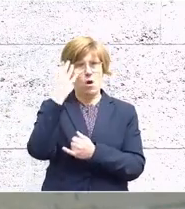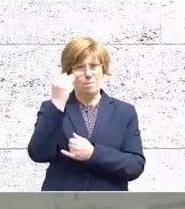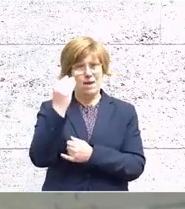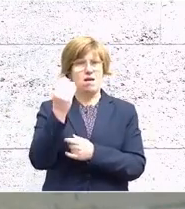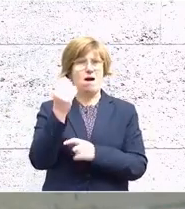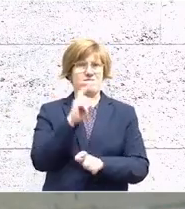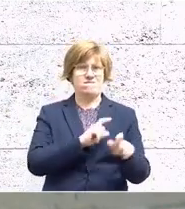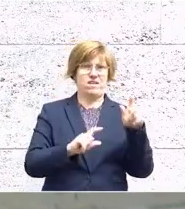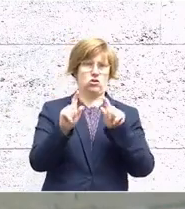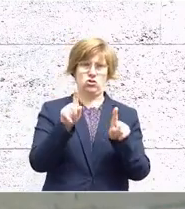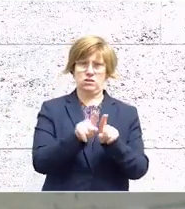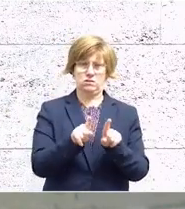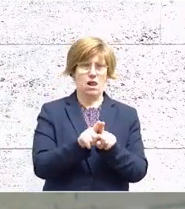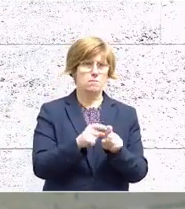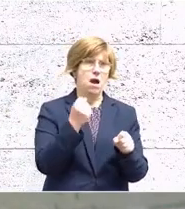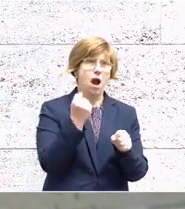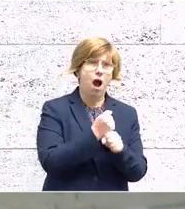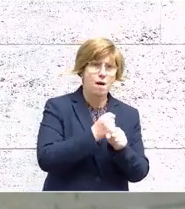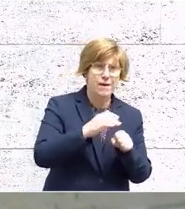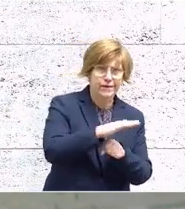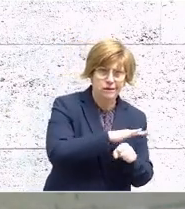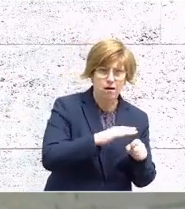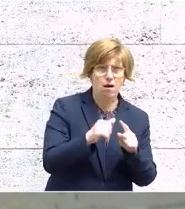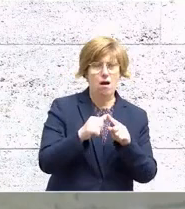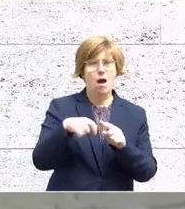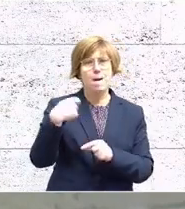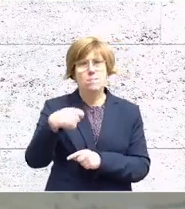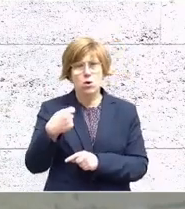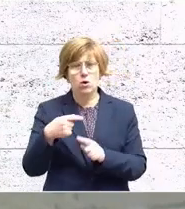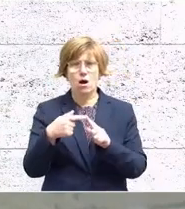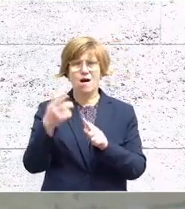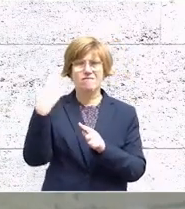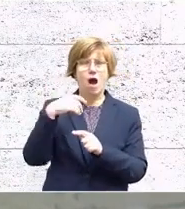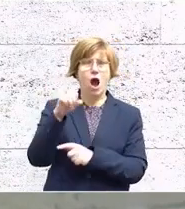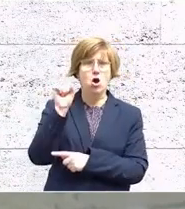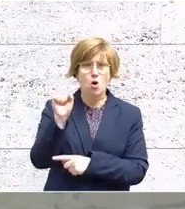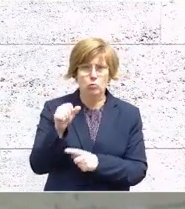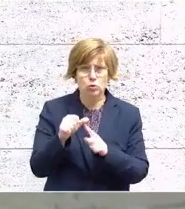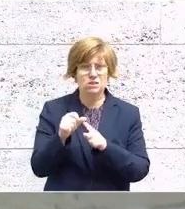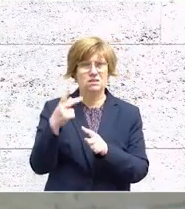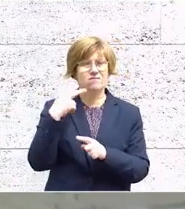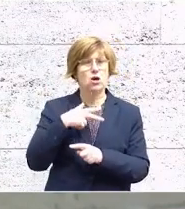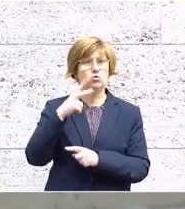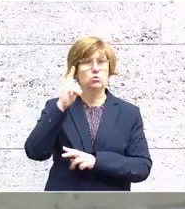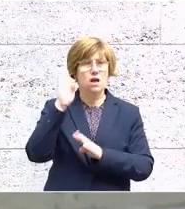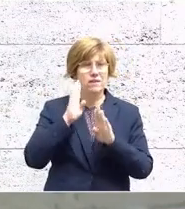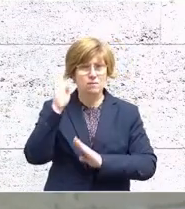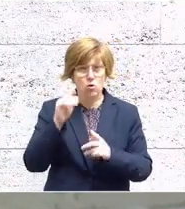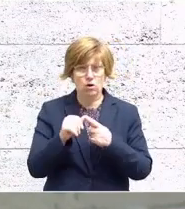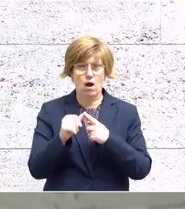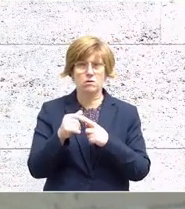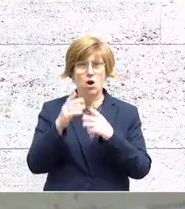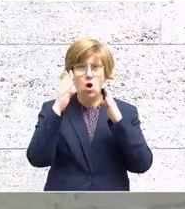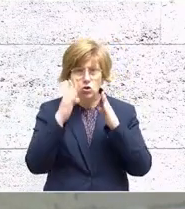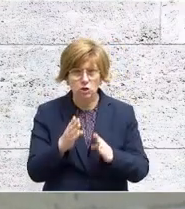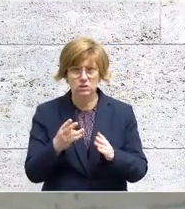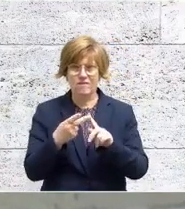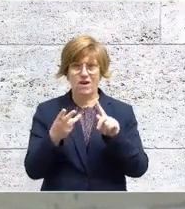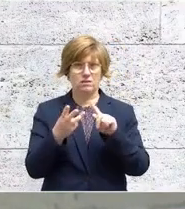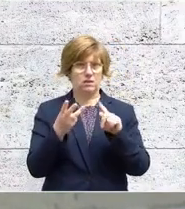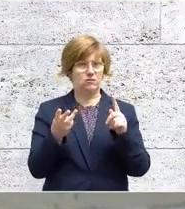dem Widerstand. Sie kamen aus der Arbeiterschaft, dem Bürgertum, sie waren Kommunisten, Sozialdemokraten,